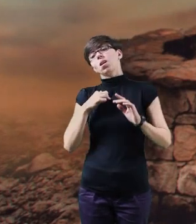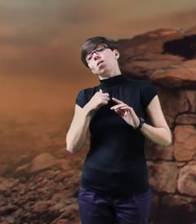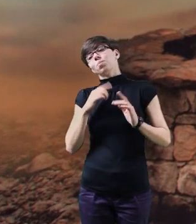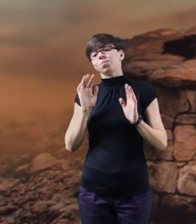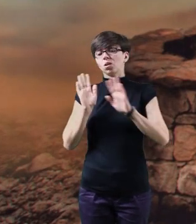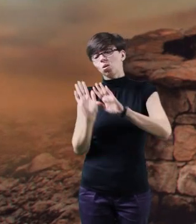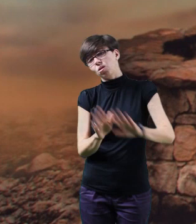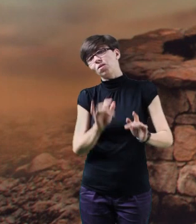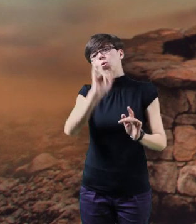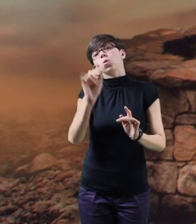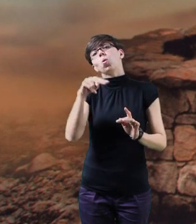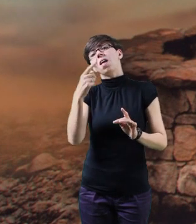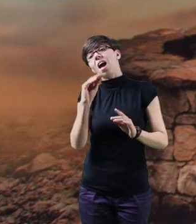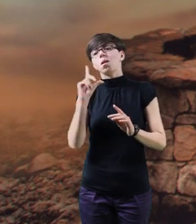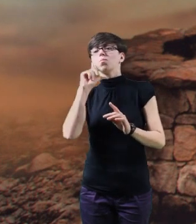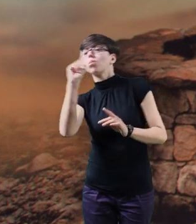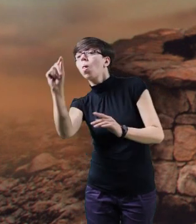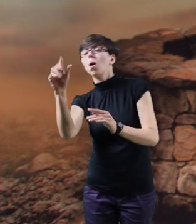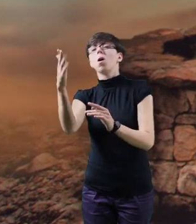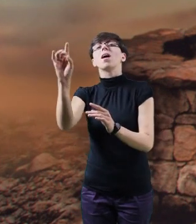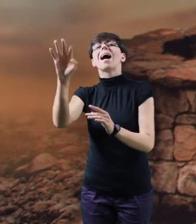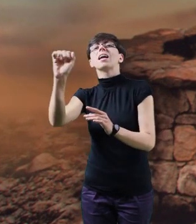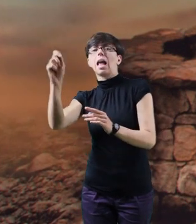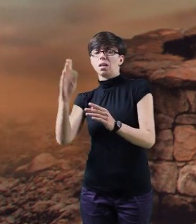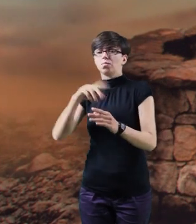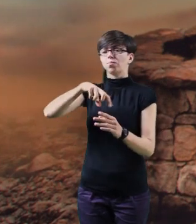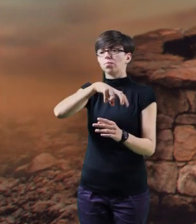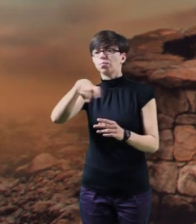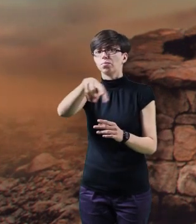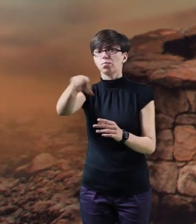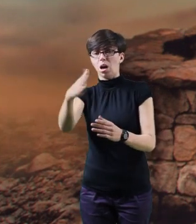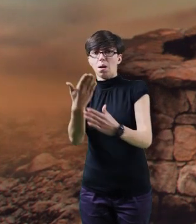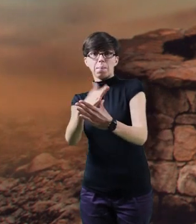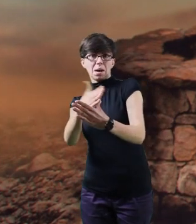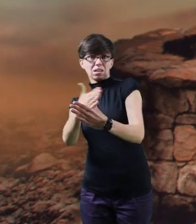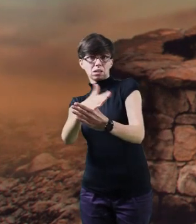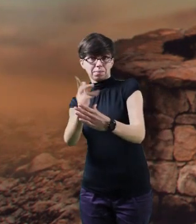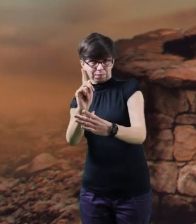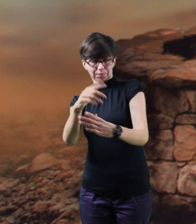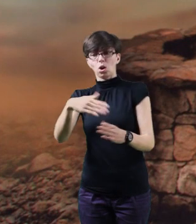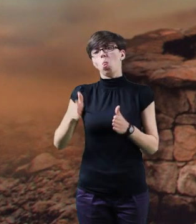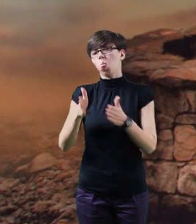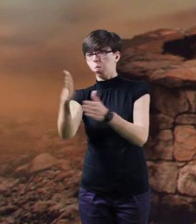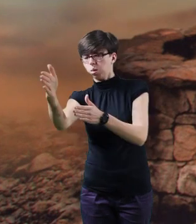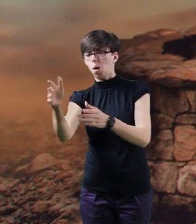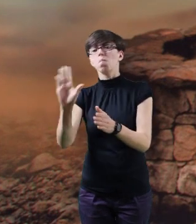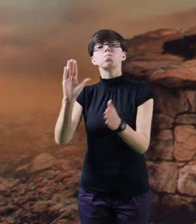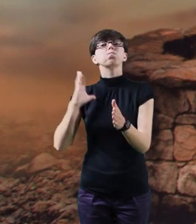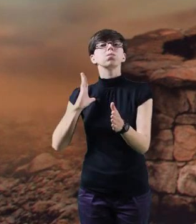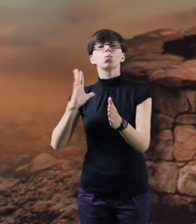do Galilei Trzeba mu było przejść przez samari przybył więc do miasteczka